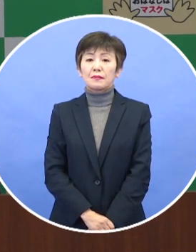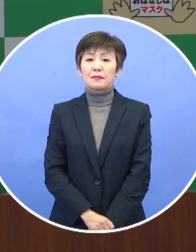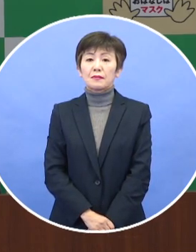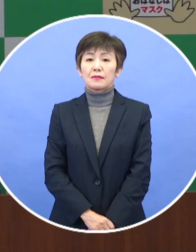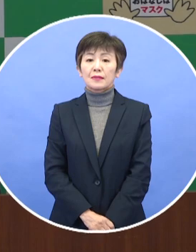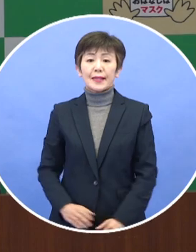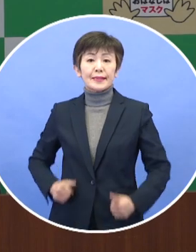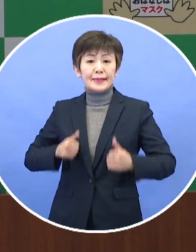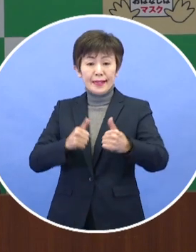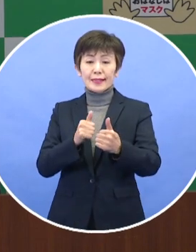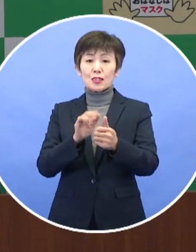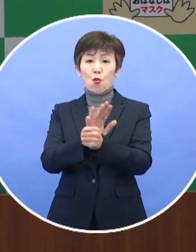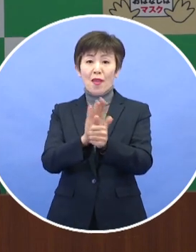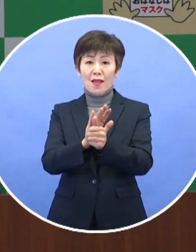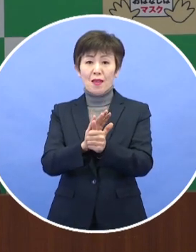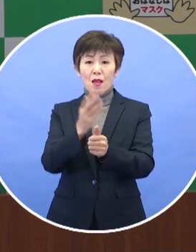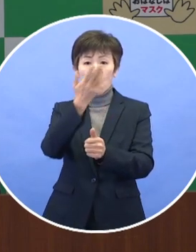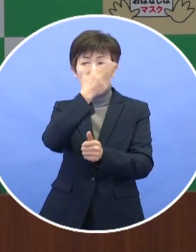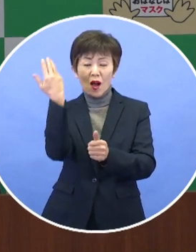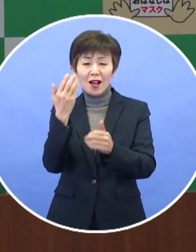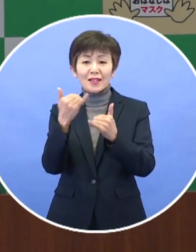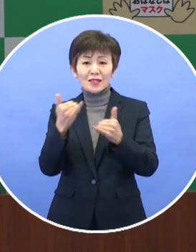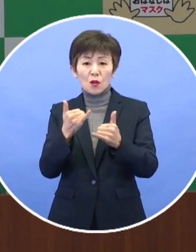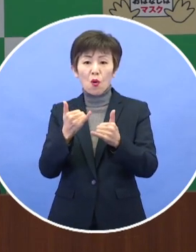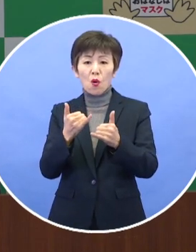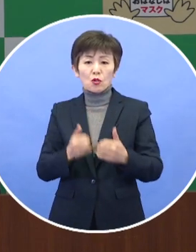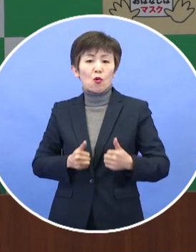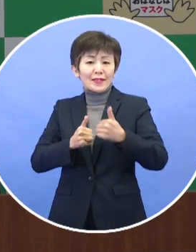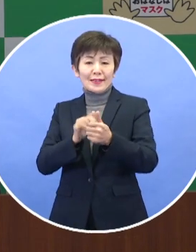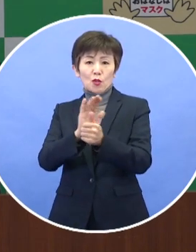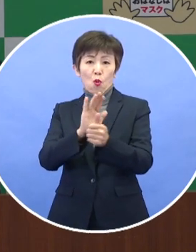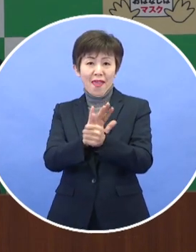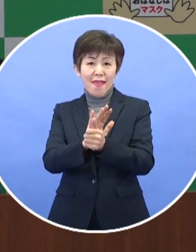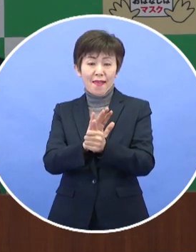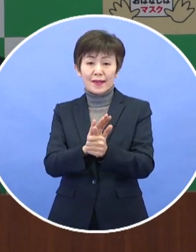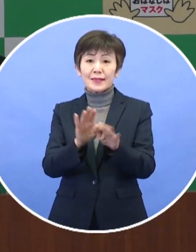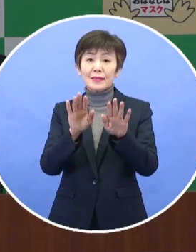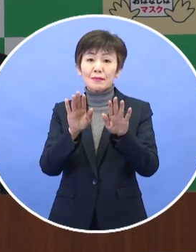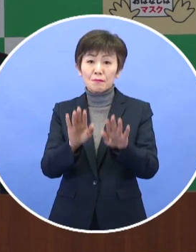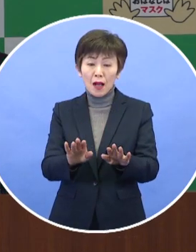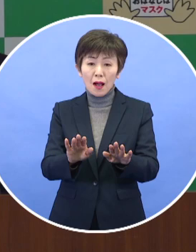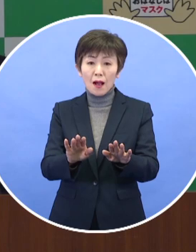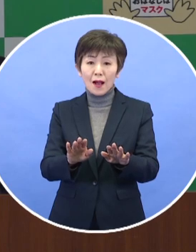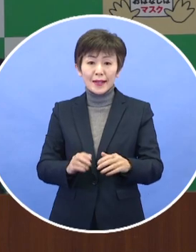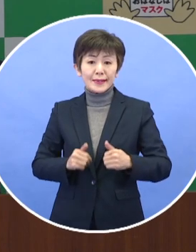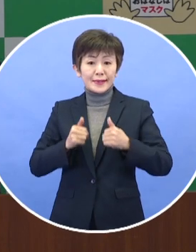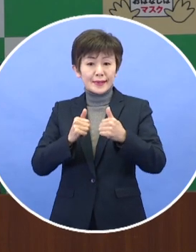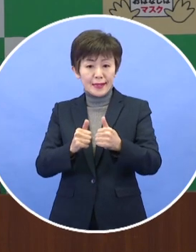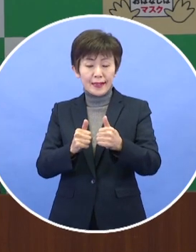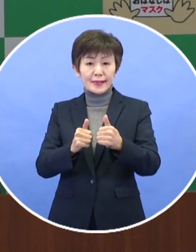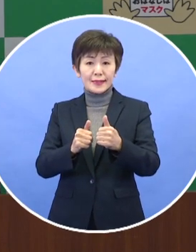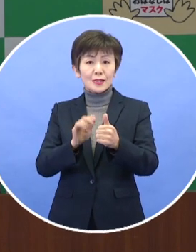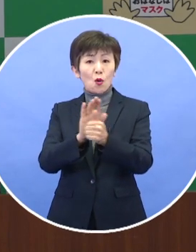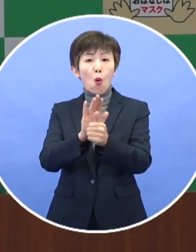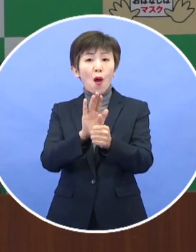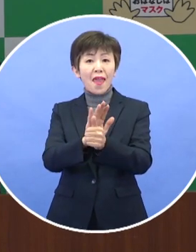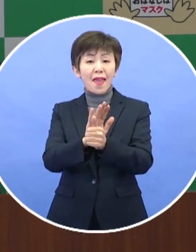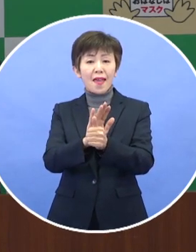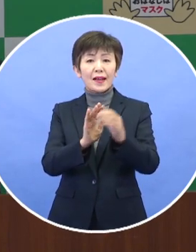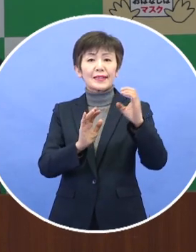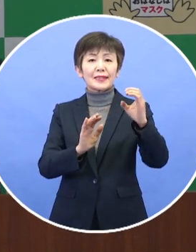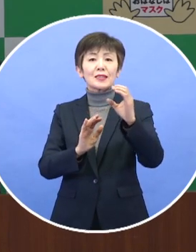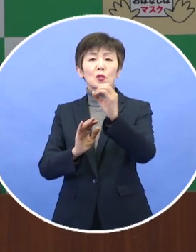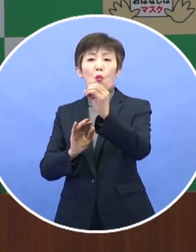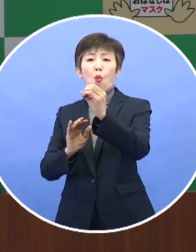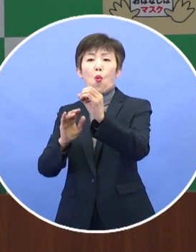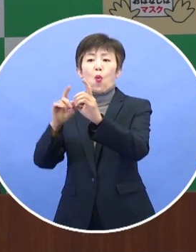チャレンジ応援ですね、若手職員のチャレンジ応援、このディレクター、今はですねチャレンジ応援ディレクター COD というのが寺